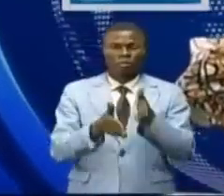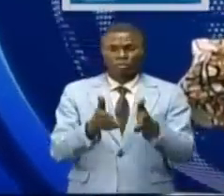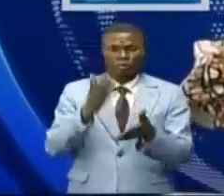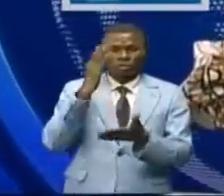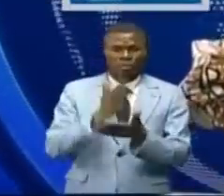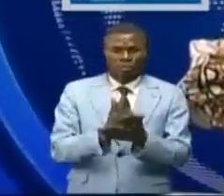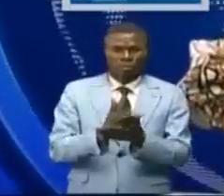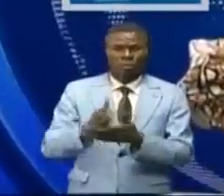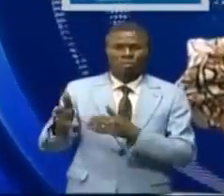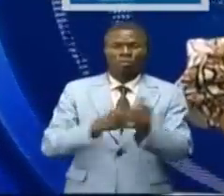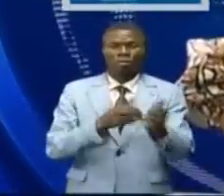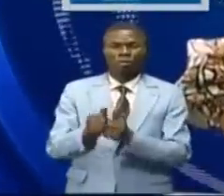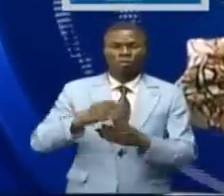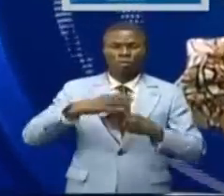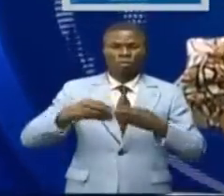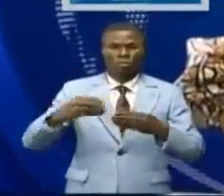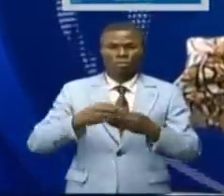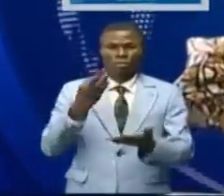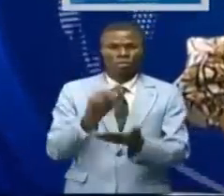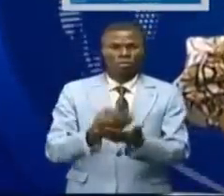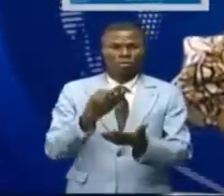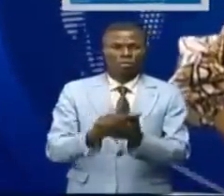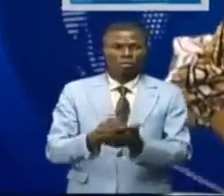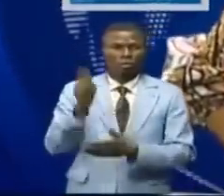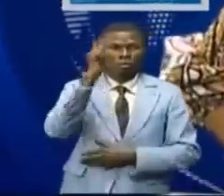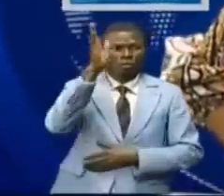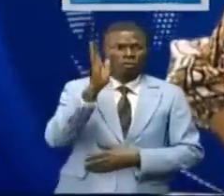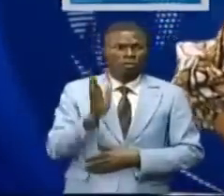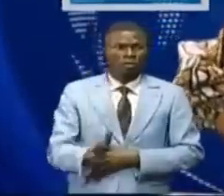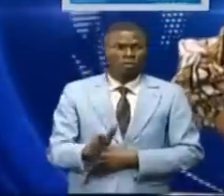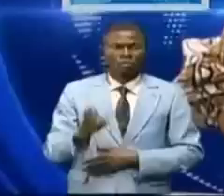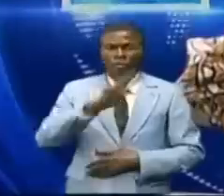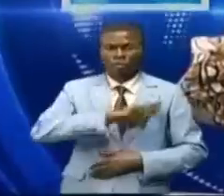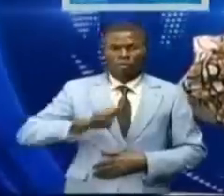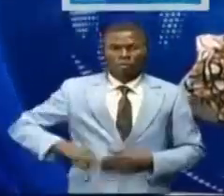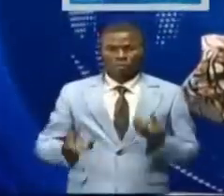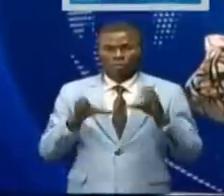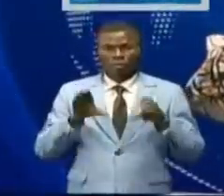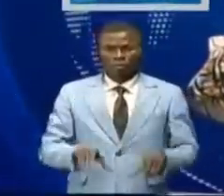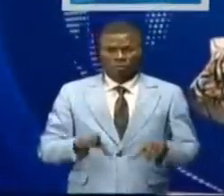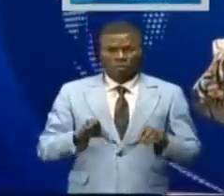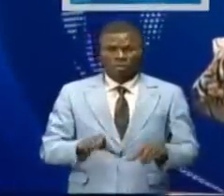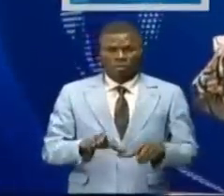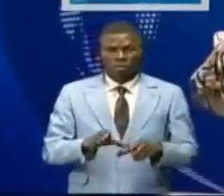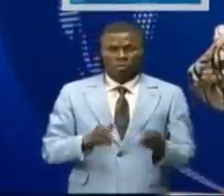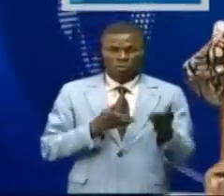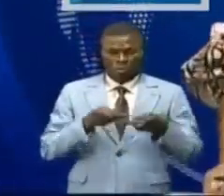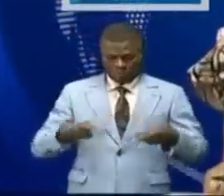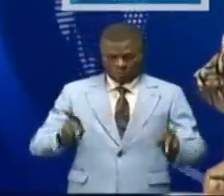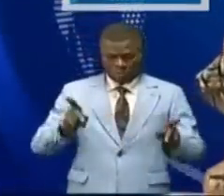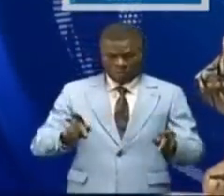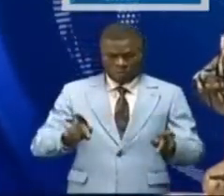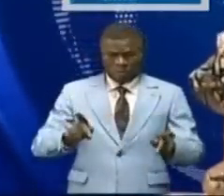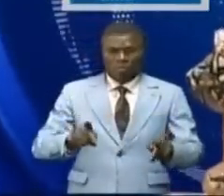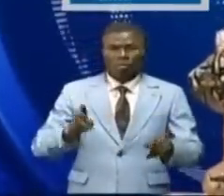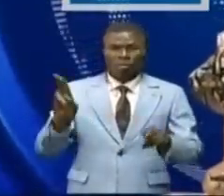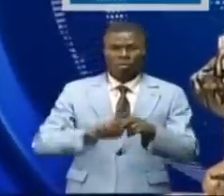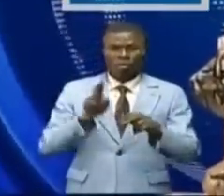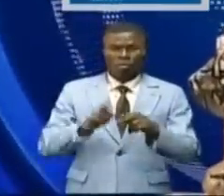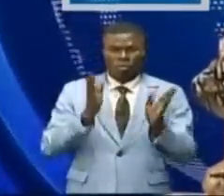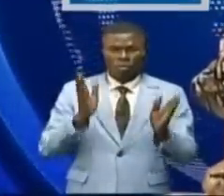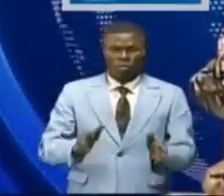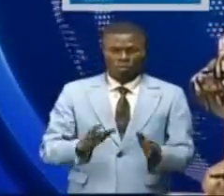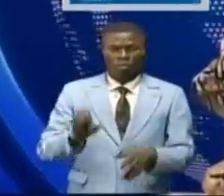le blanchiment des capitaux et le financement du terrorisme. La République démocratique du Congo, par le truchement du secrétaire exécutif de